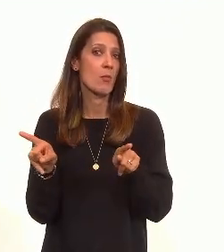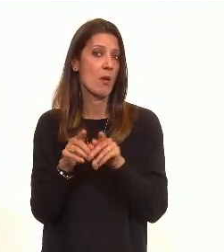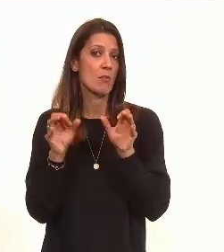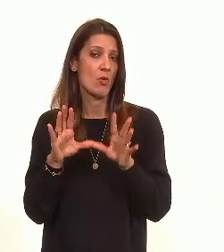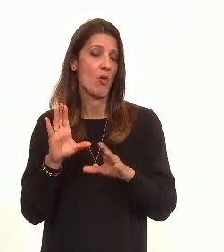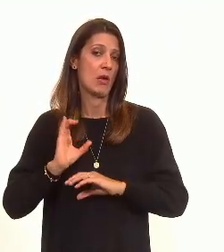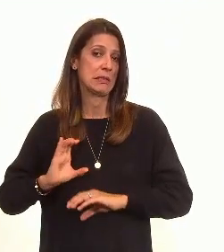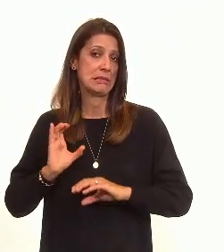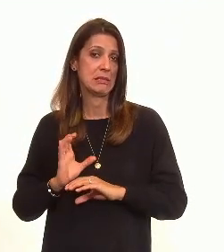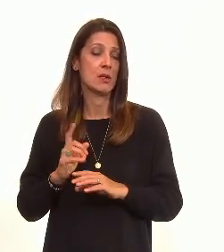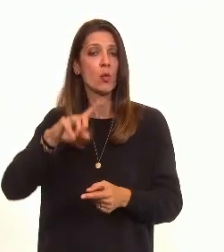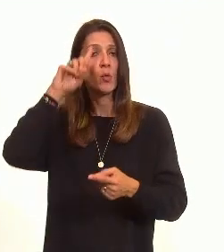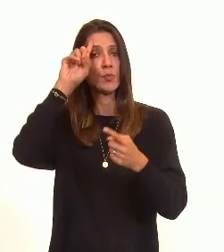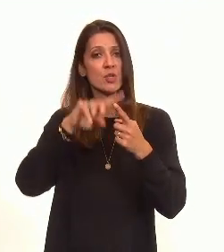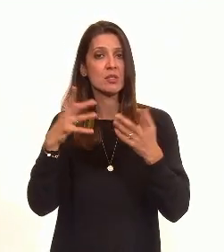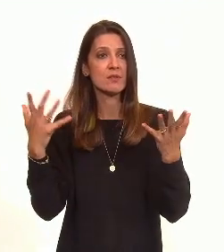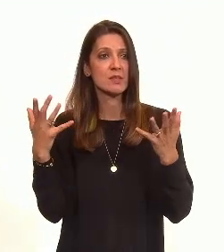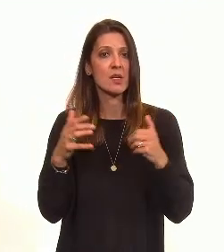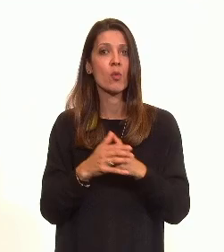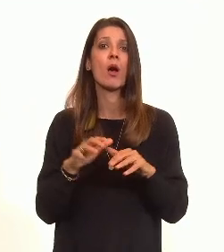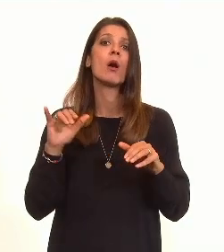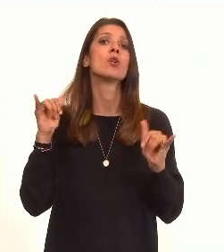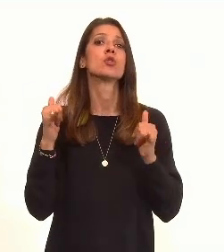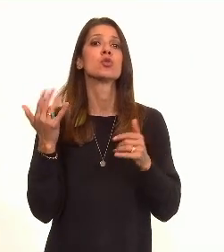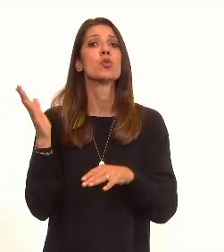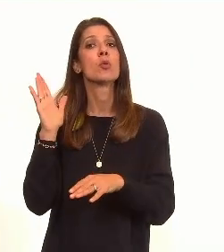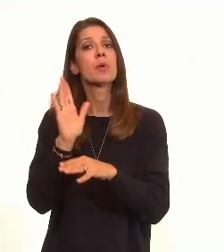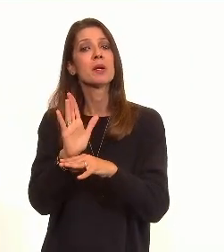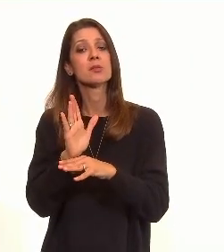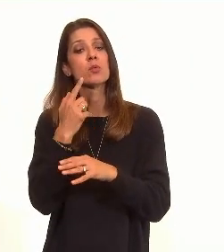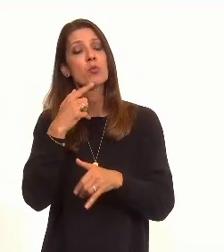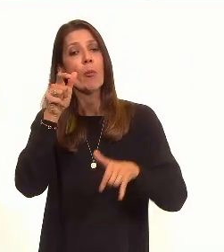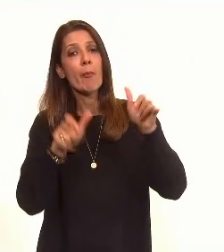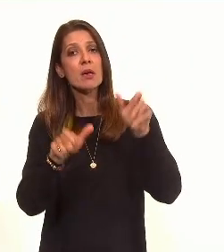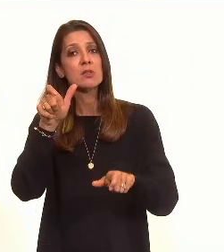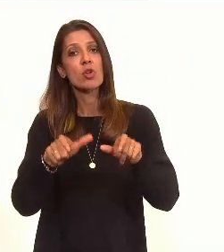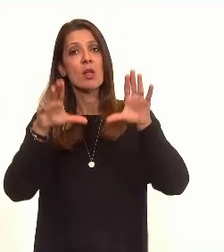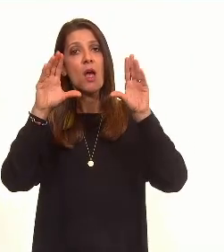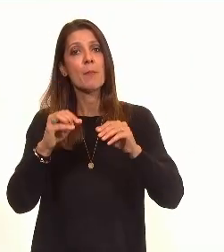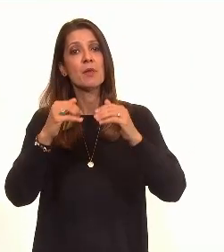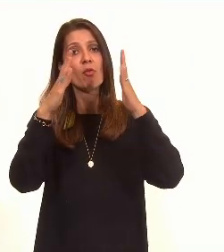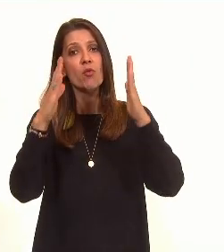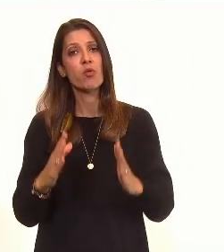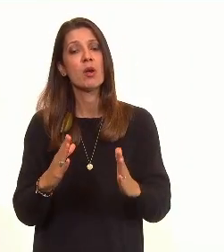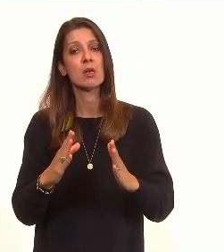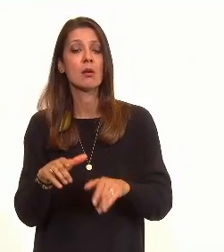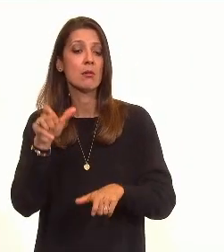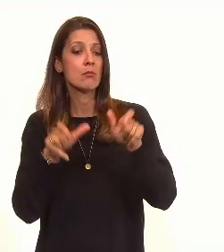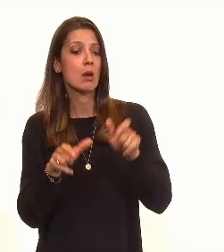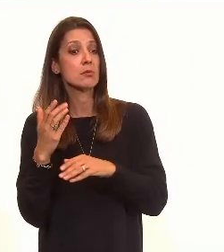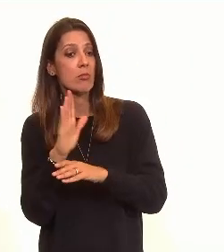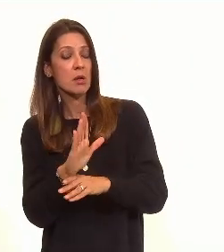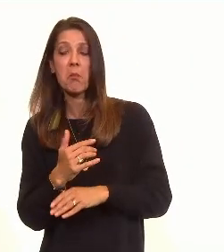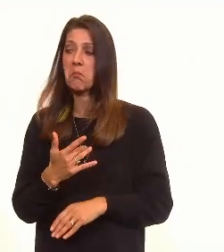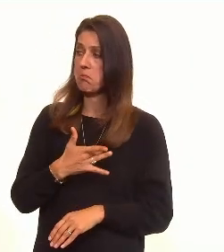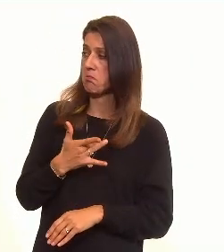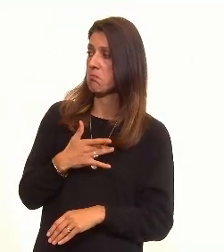à comprendre. C'est l'occasion de montrer comment un jeu peut être accessible.